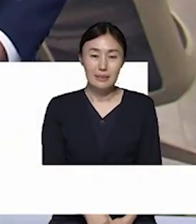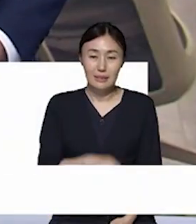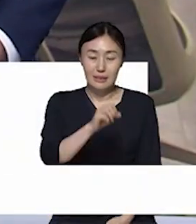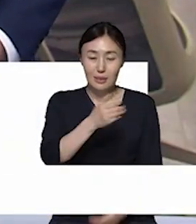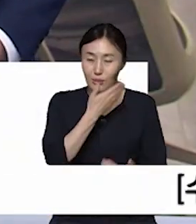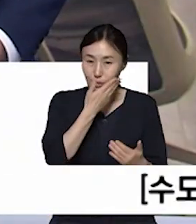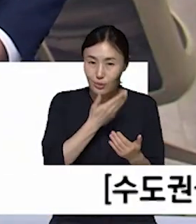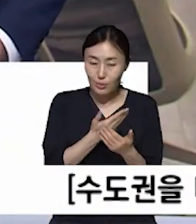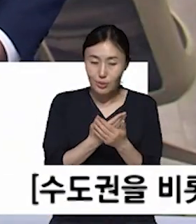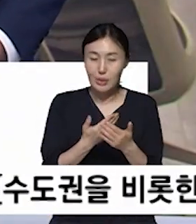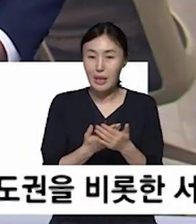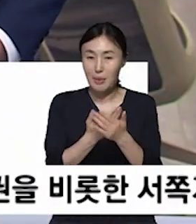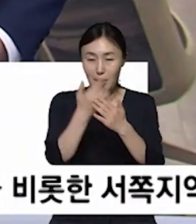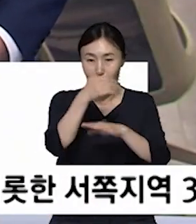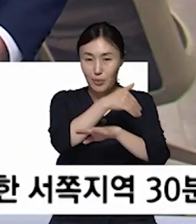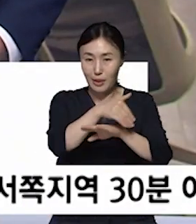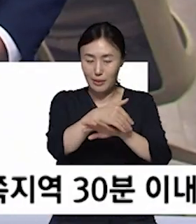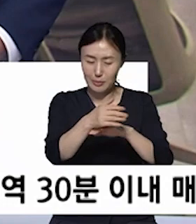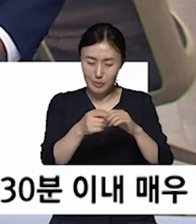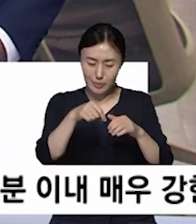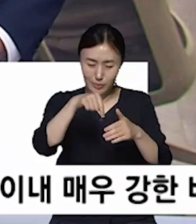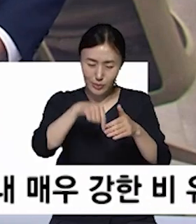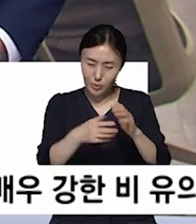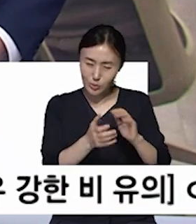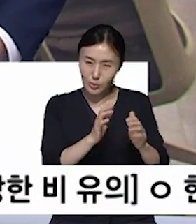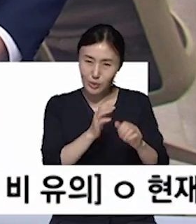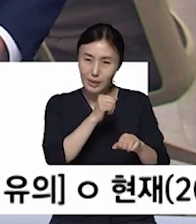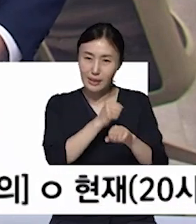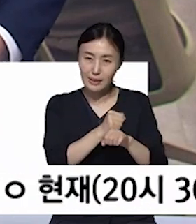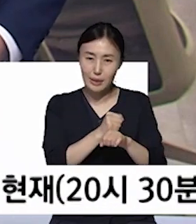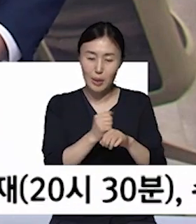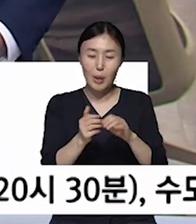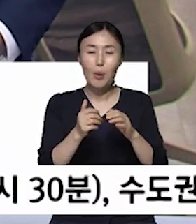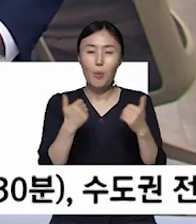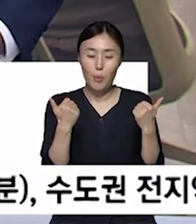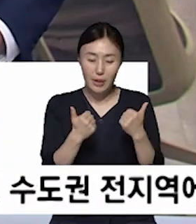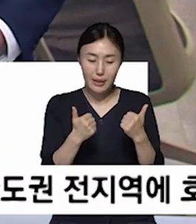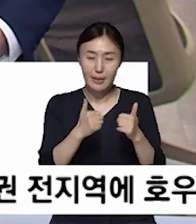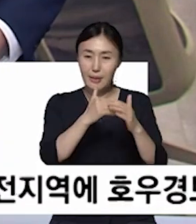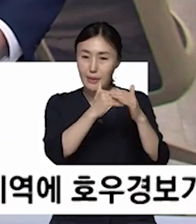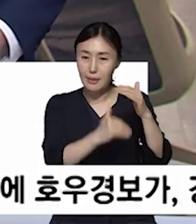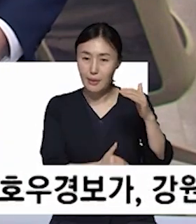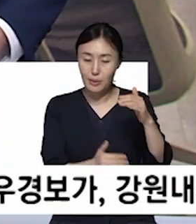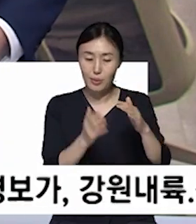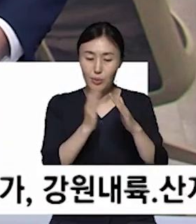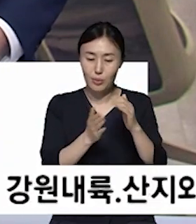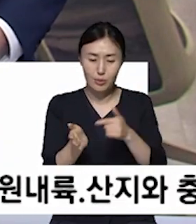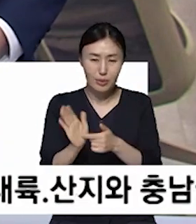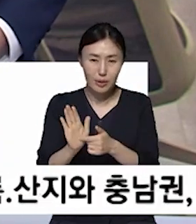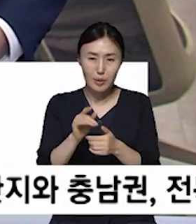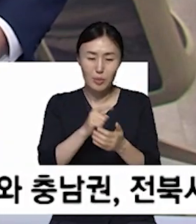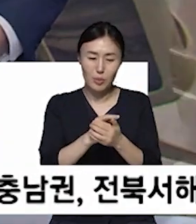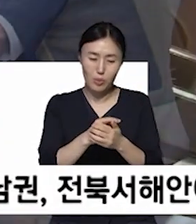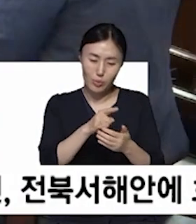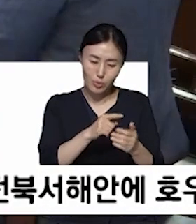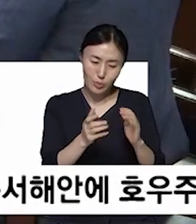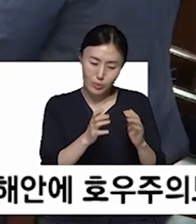광주의 주요 개발계획을 심의 의결하는 도시계획위원회 회의 내용 공개 조례안이 시의회 상임위를 넘지